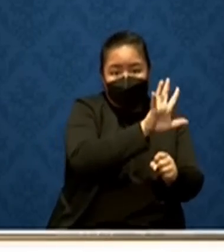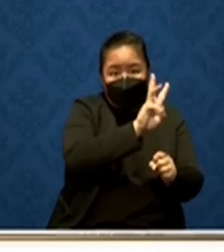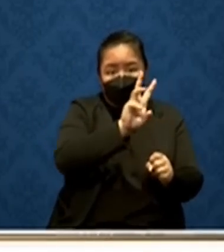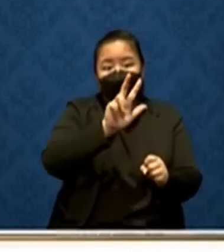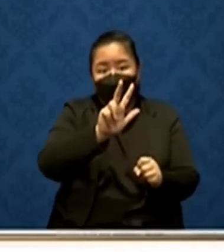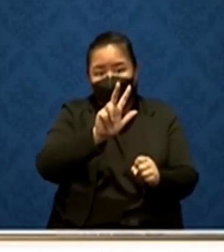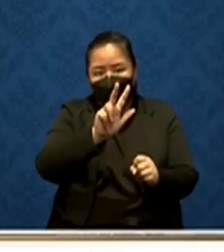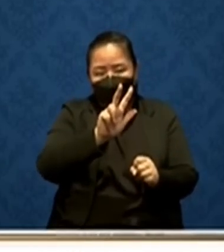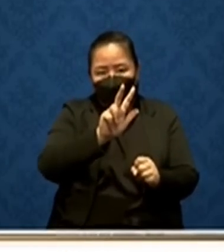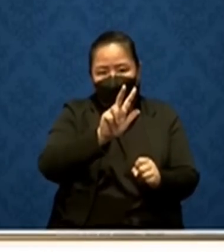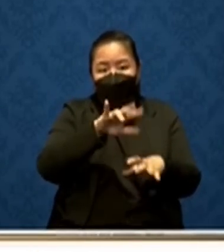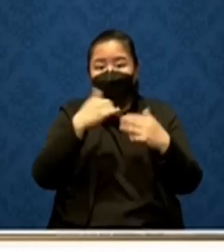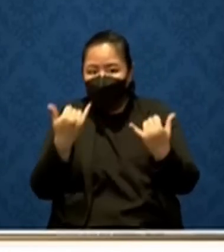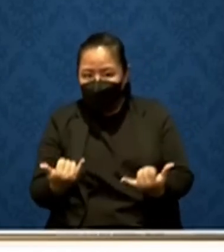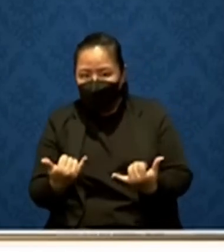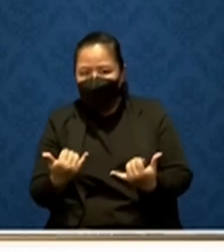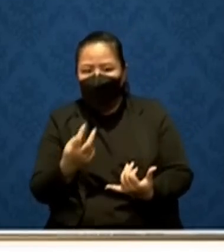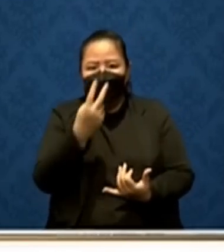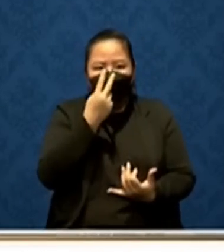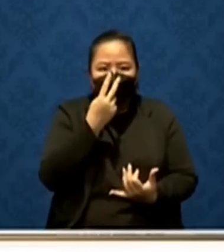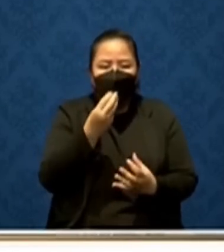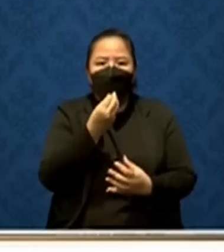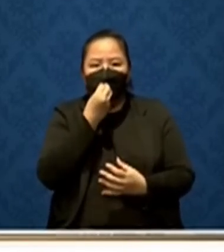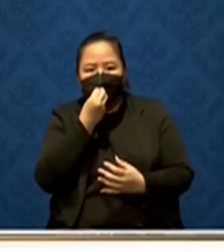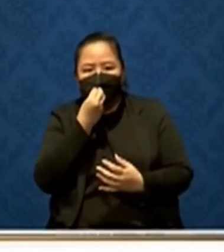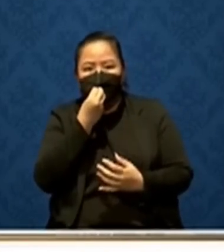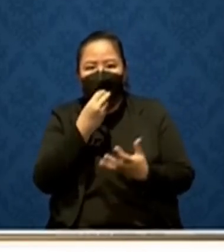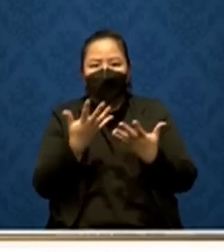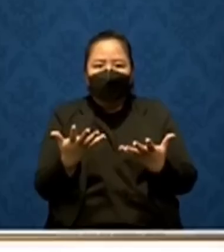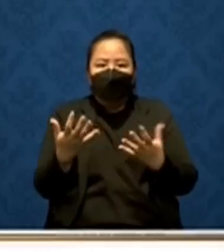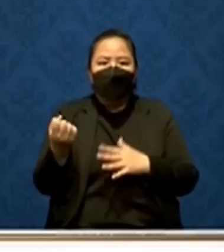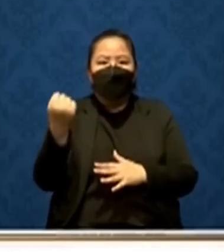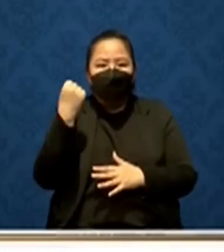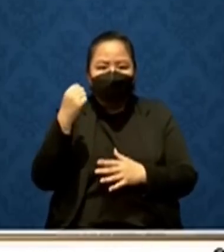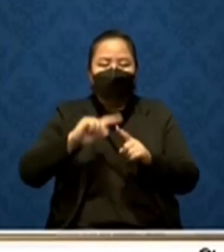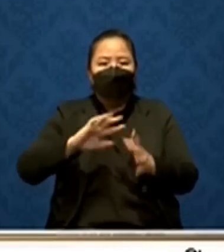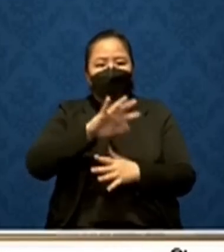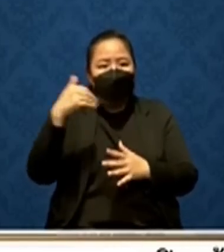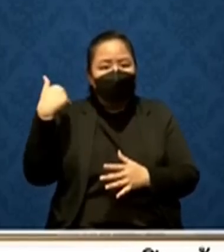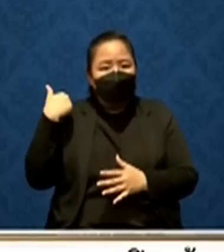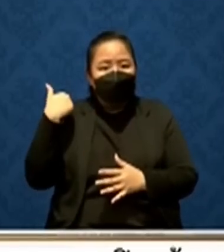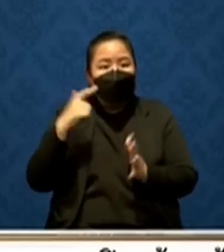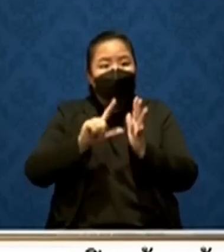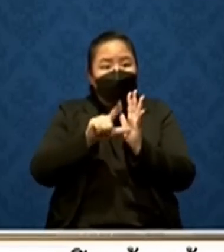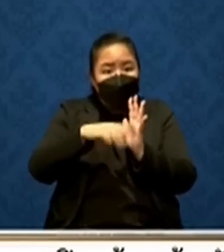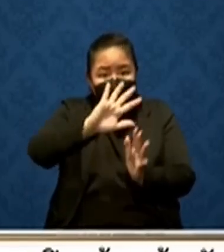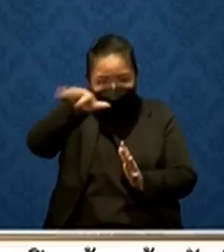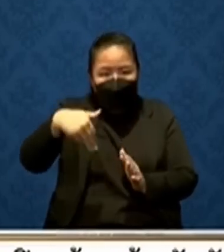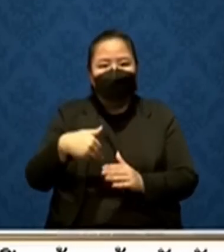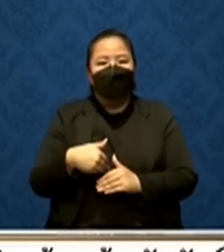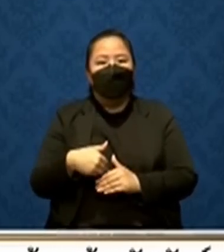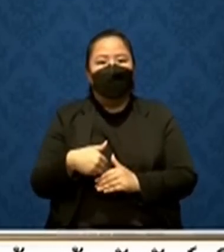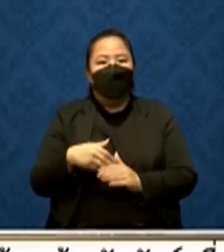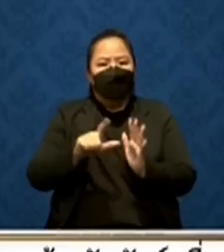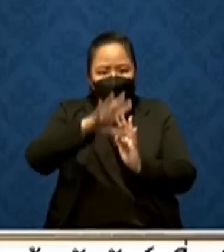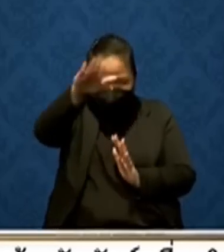วิกฤตทั้งเรื่องอาหารวิจิตรพลังงานซ้อมอชอชสระพาความมั่นคงท่านเลขามามาทำหน้า